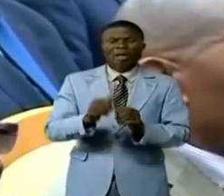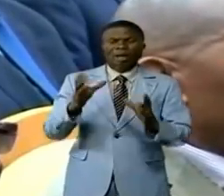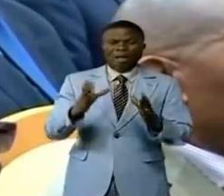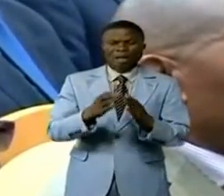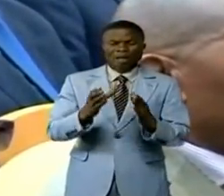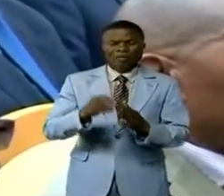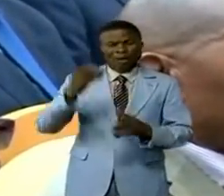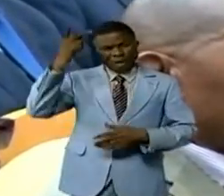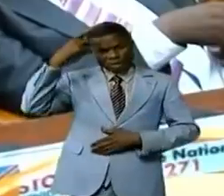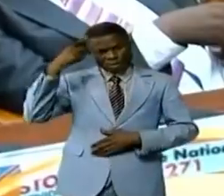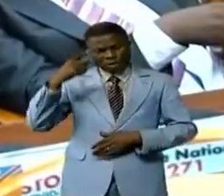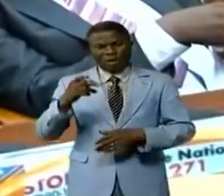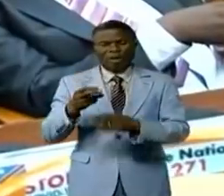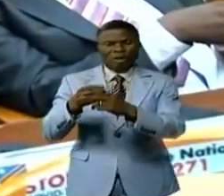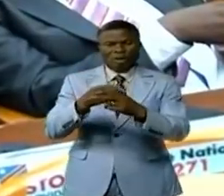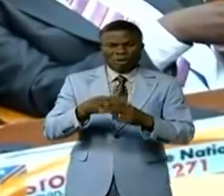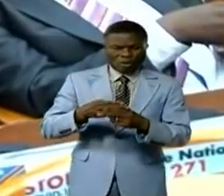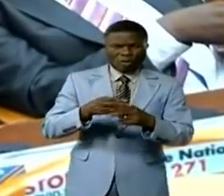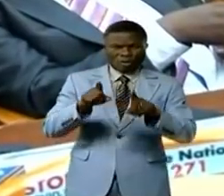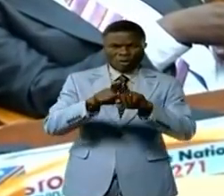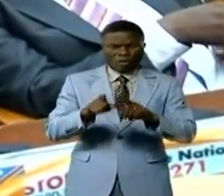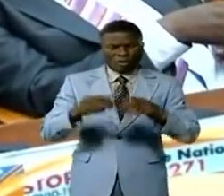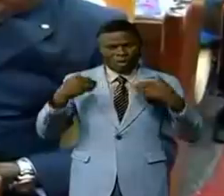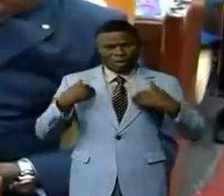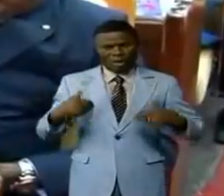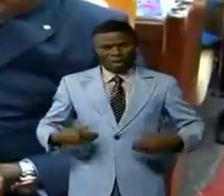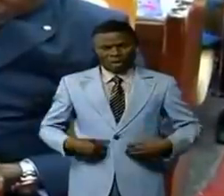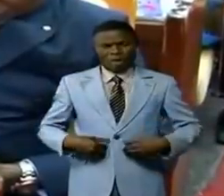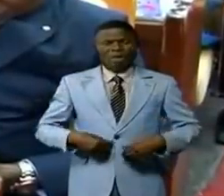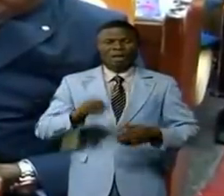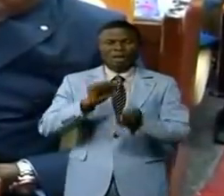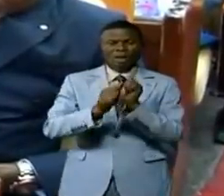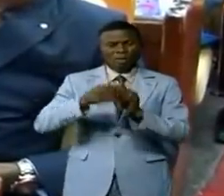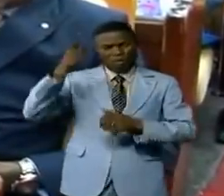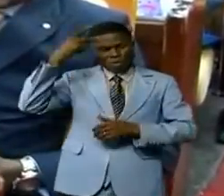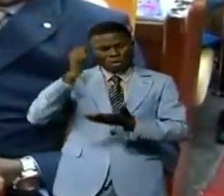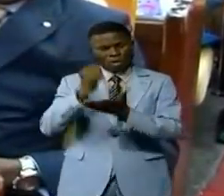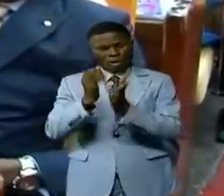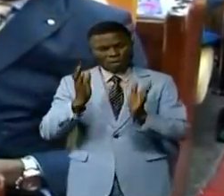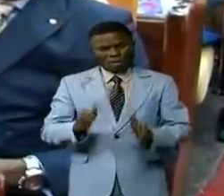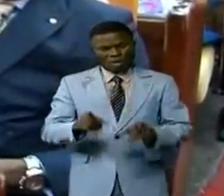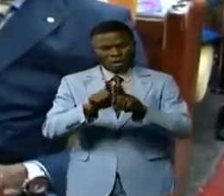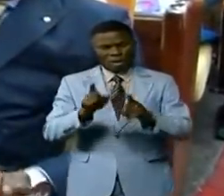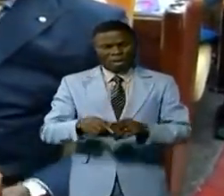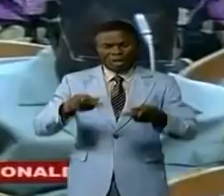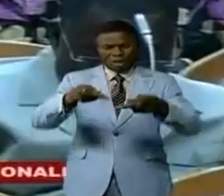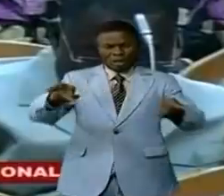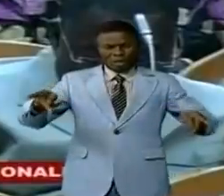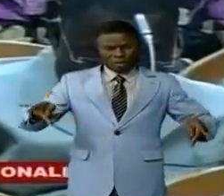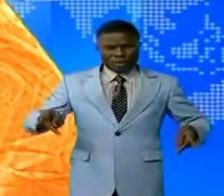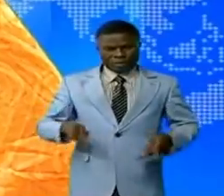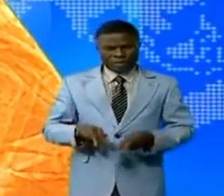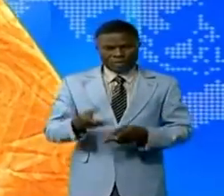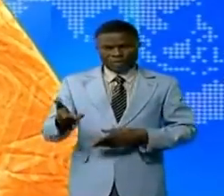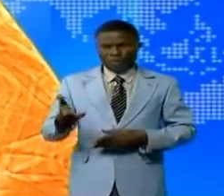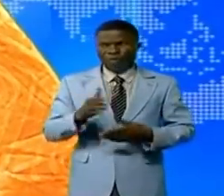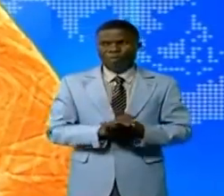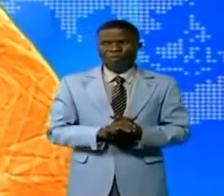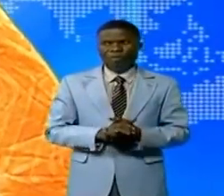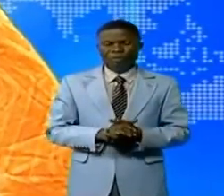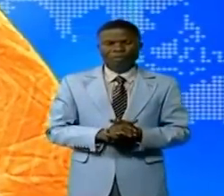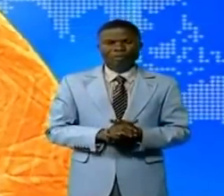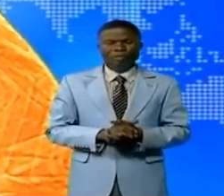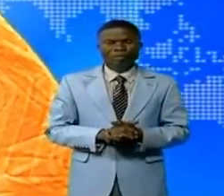la politique, à la sécurité, à la santé, à la diplomatie ainsi que à l'environnement. Tâchons de